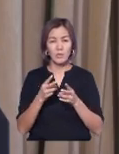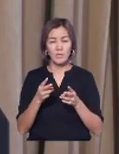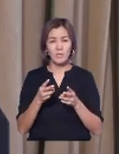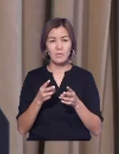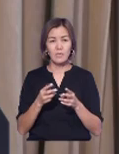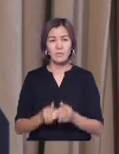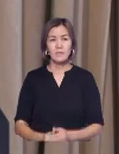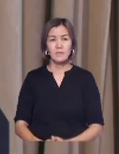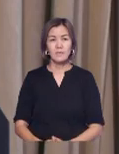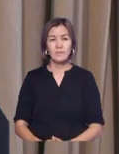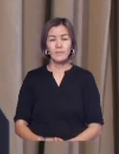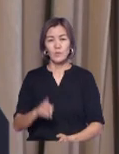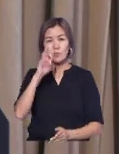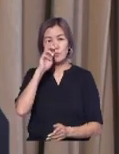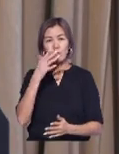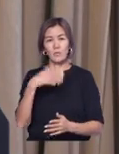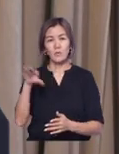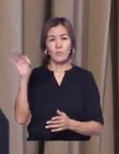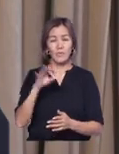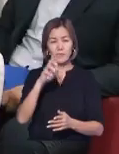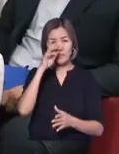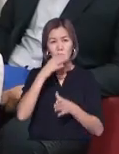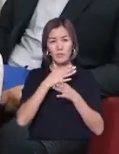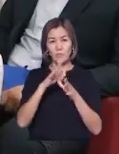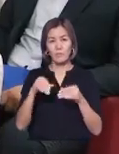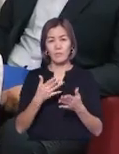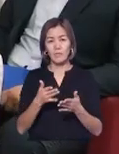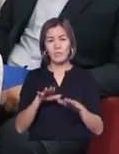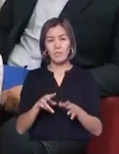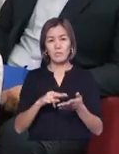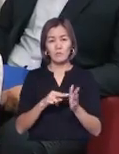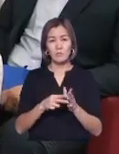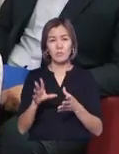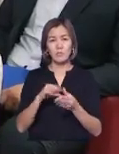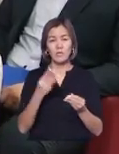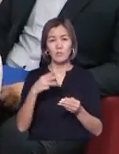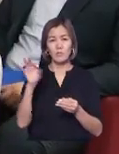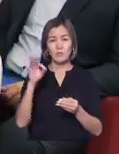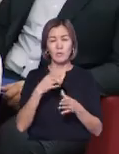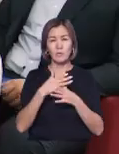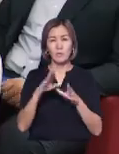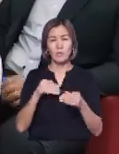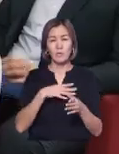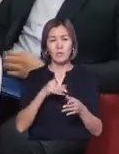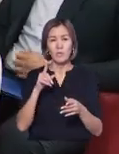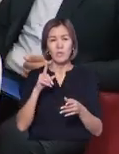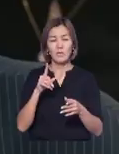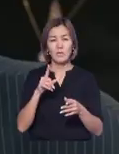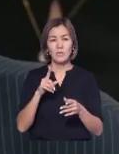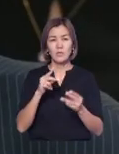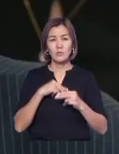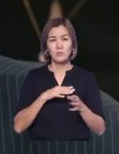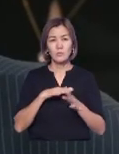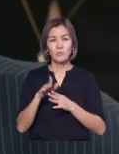күнде үкімет тарапынан 50% субсидия беріледі, жергілікті бюджеттен тағы да 30% беріледі. Тек 20%-пен жұмыс істеп